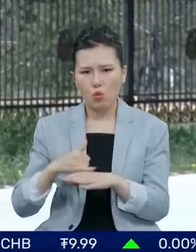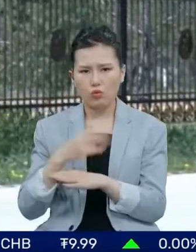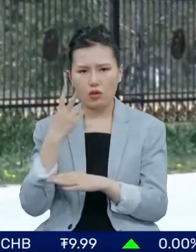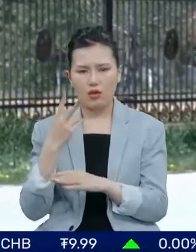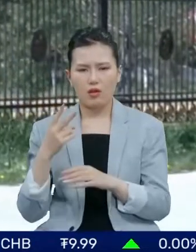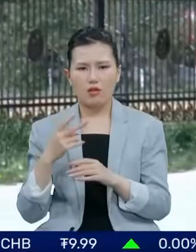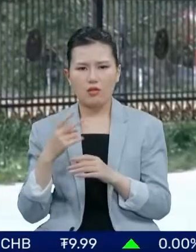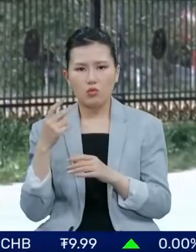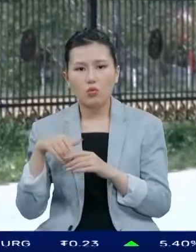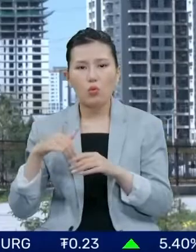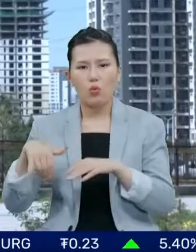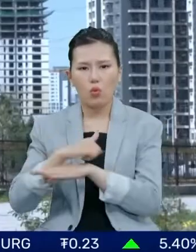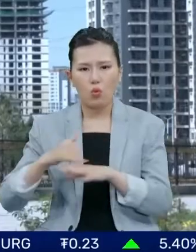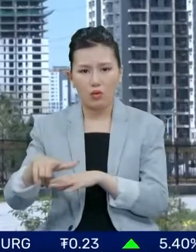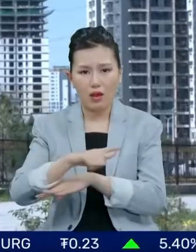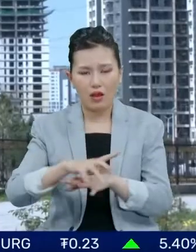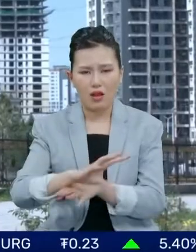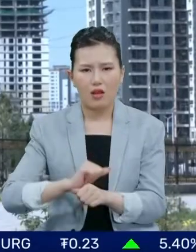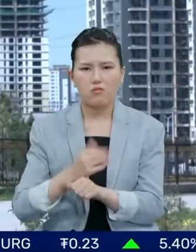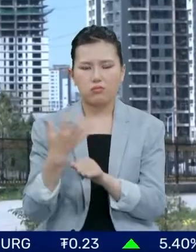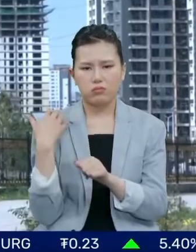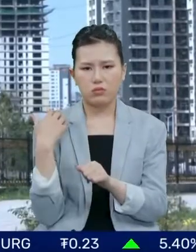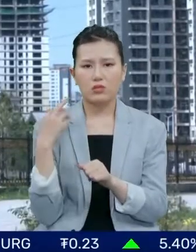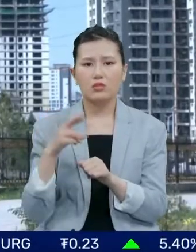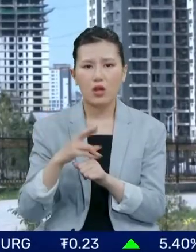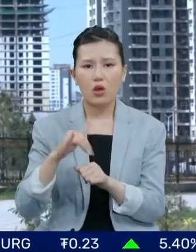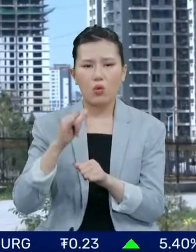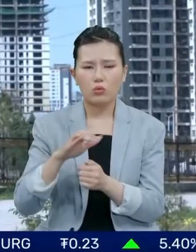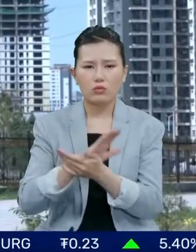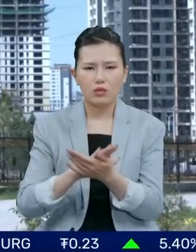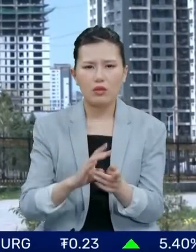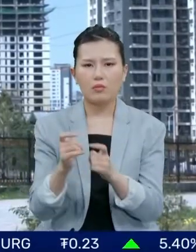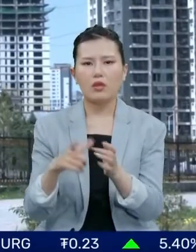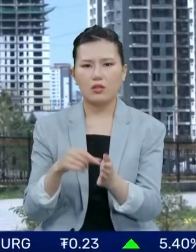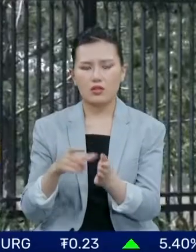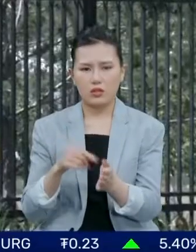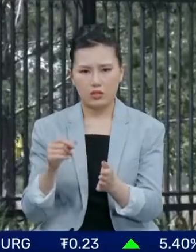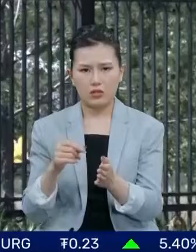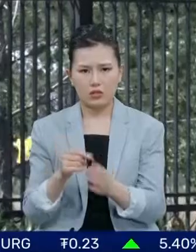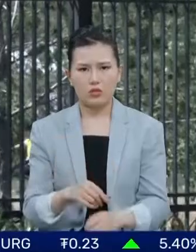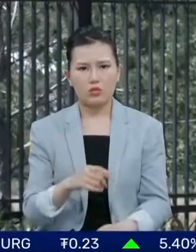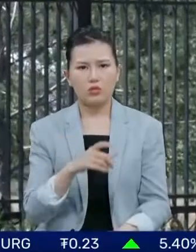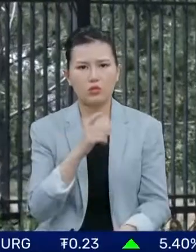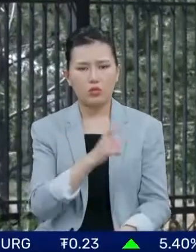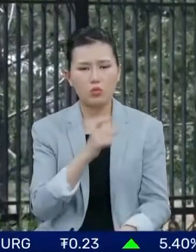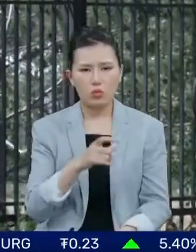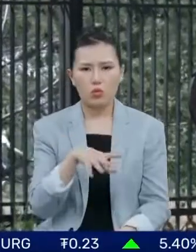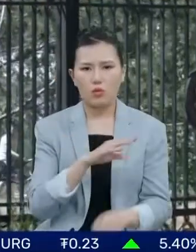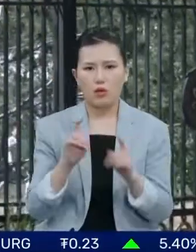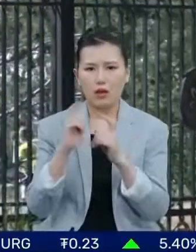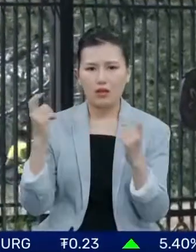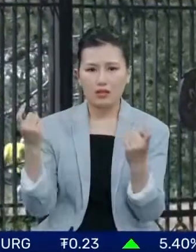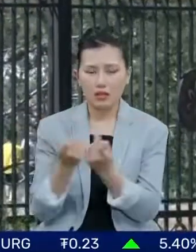хаалт хийх зайлшгүй шаардлагатай гэж албаныхан тайлбарлаг. Иргэд хашаа орохыг эсэргүүцэж байгаа юм биш, хит өндөр төсөв зарцуулж байгааг л шүмжилж байгаа юм а. 2 орчим